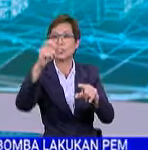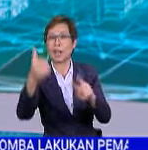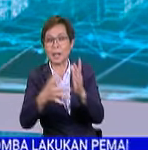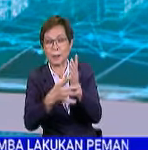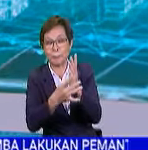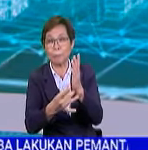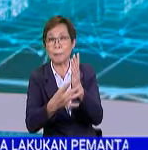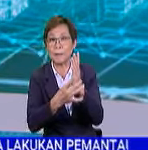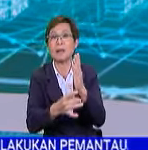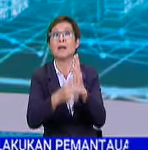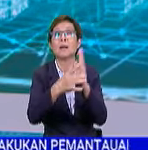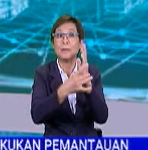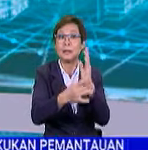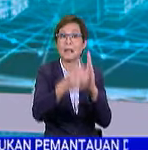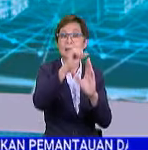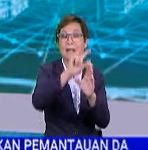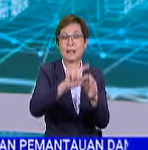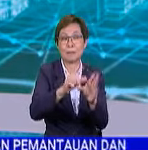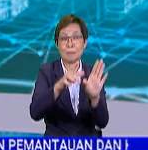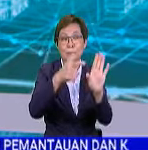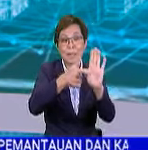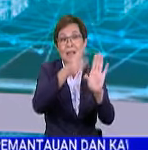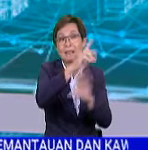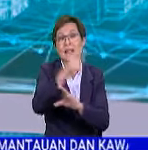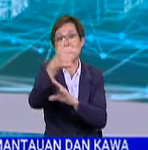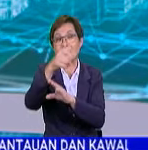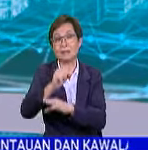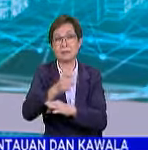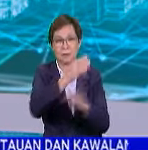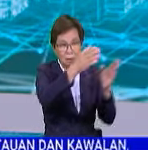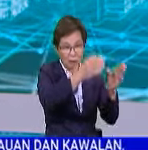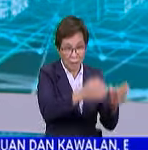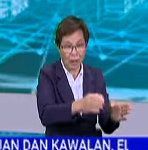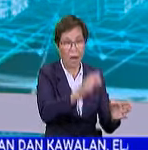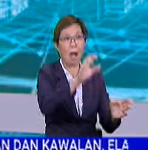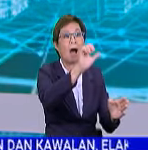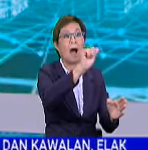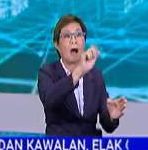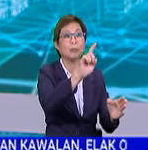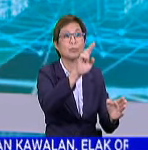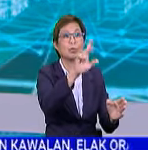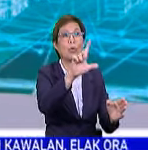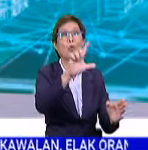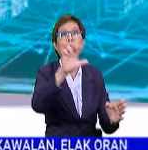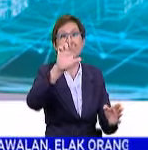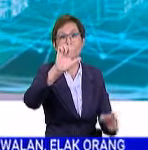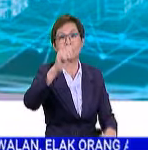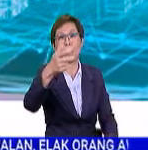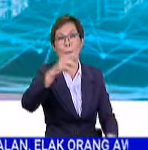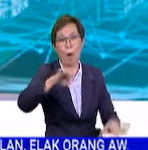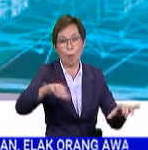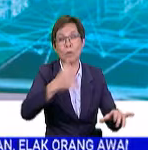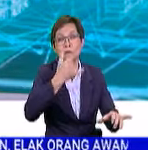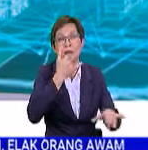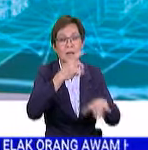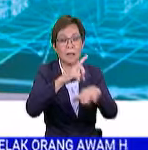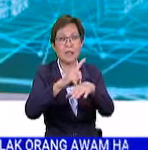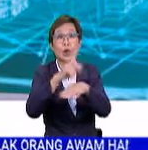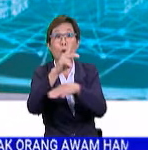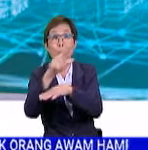minyak dan gas. Tertuduh Muhammad Yusof Abdul Rahman didakwa melakukan kesalahan itu di ibu negara pada